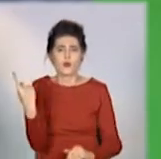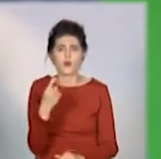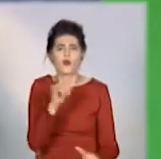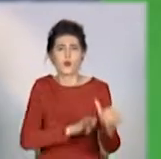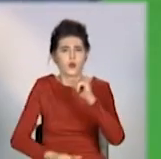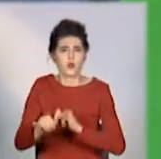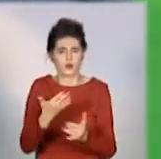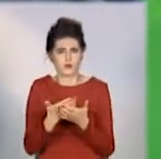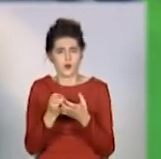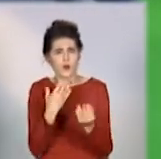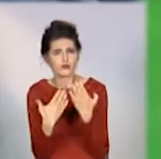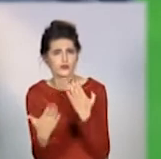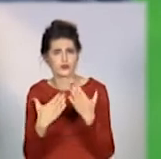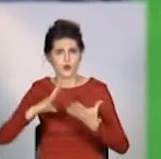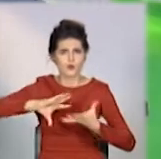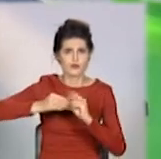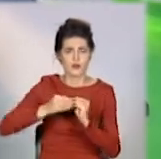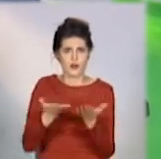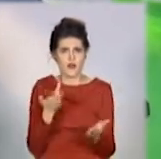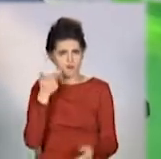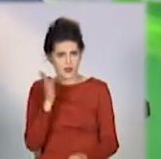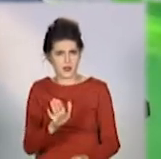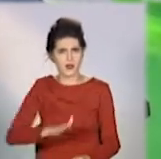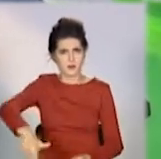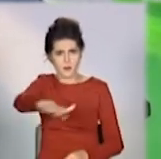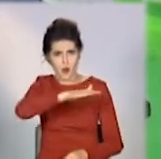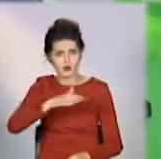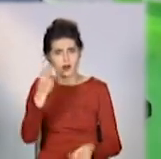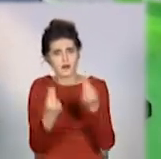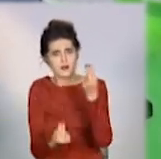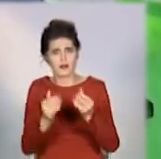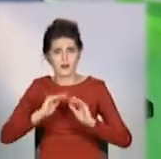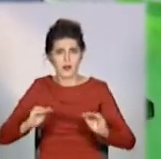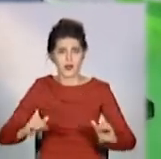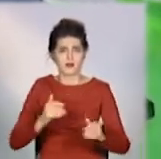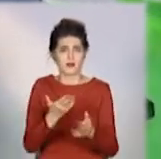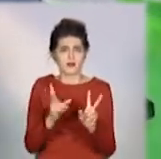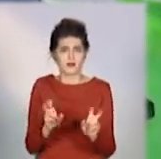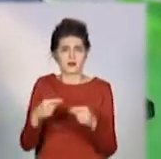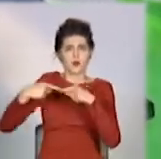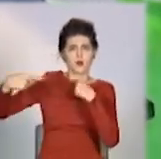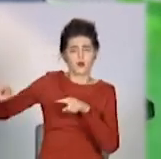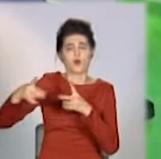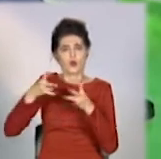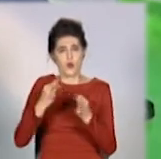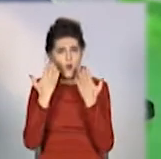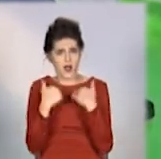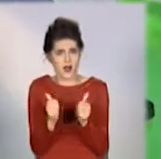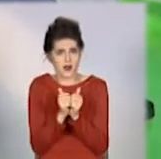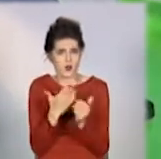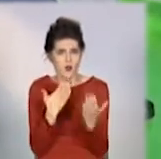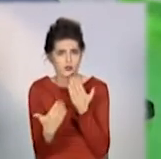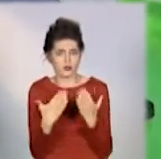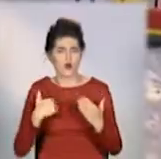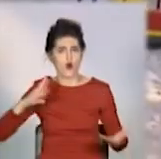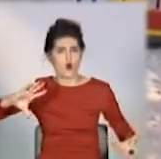вистачає спілкування між собою. На городських площадках це одні діти, тут зовсім інші діти, тому таке спілкування нам